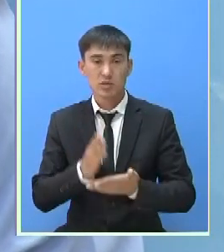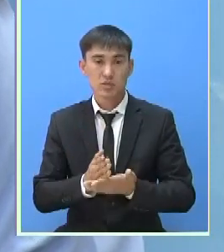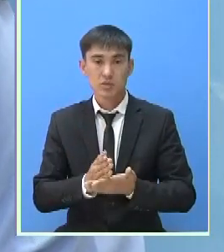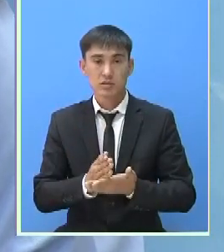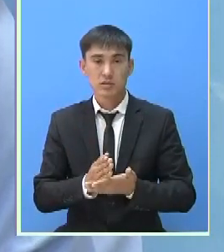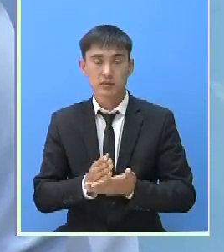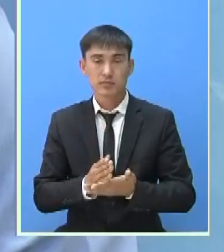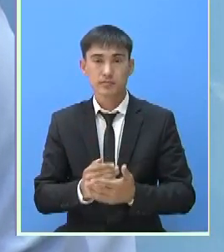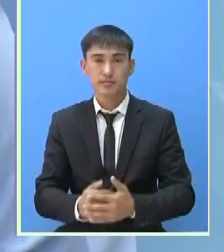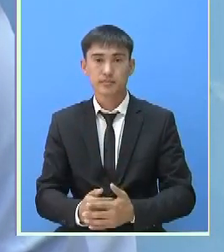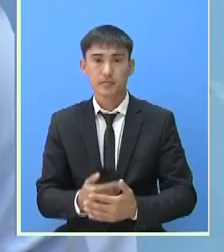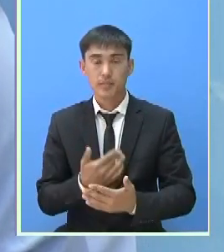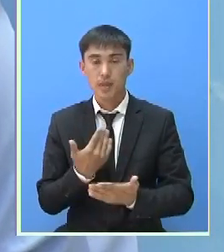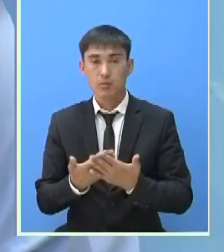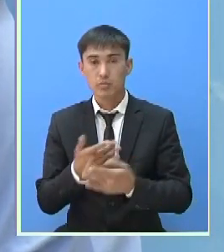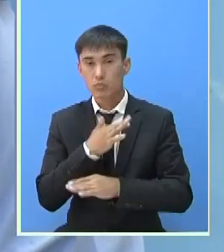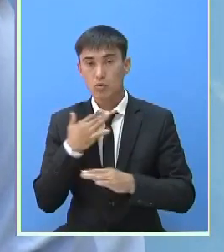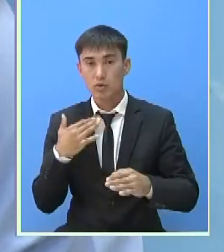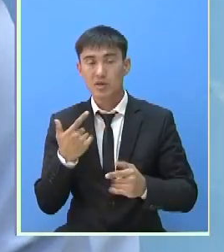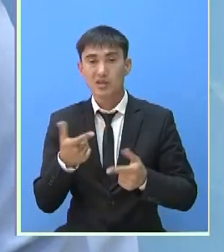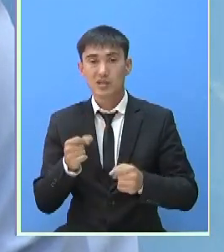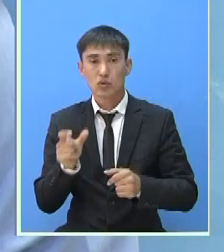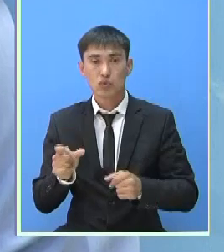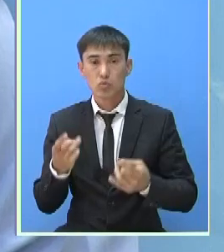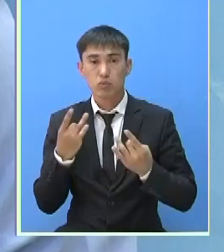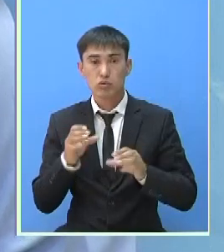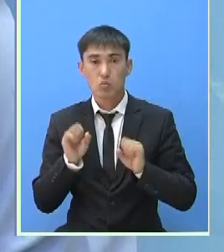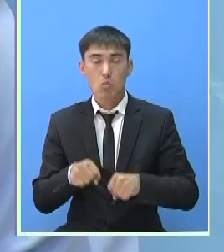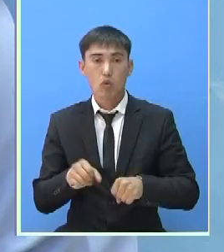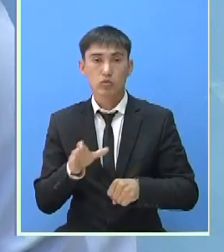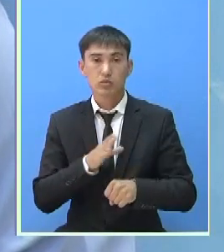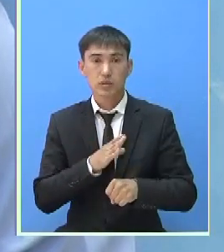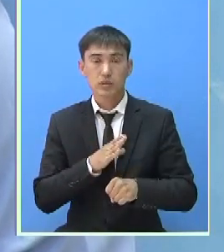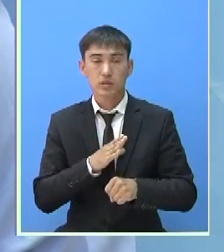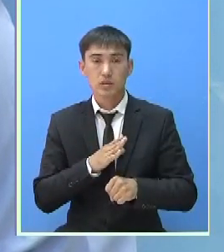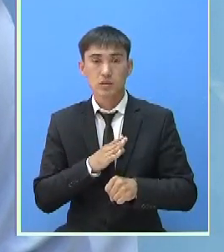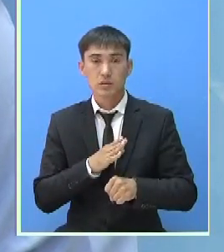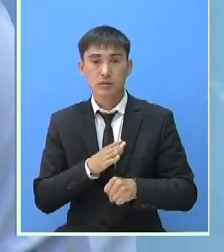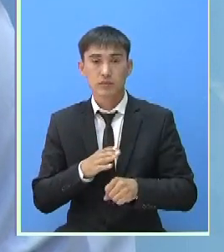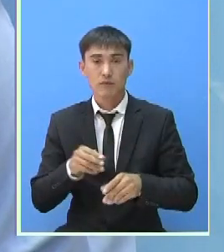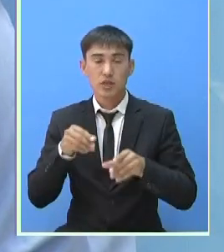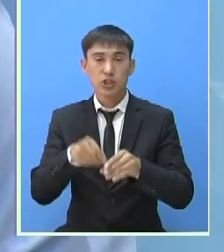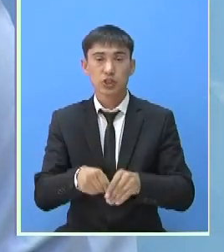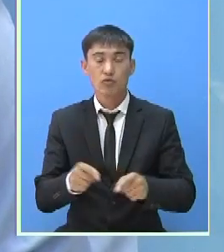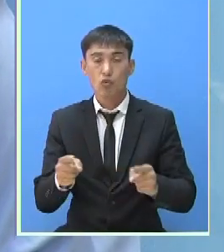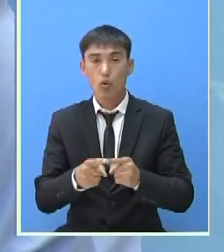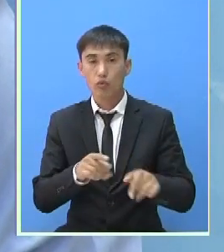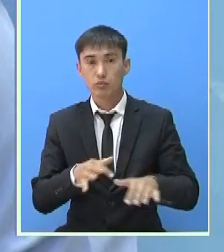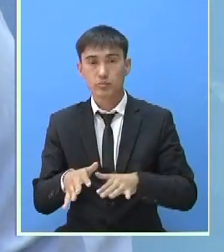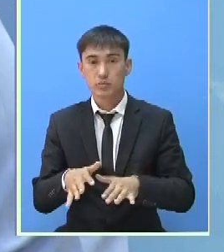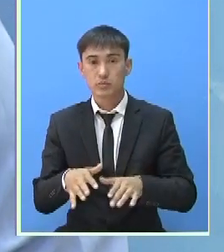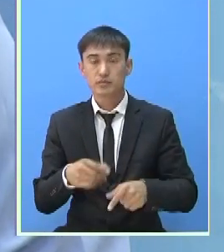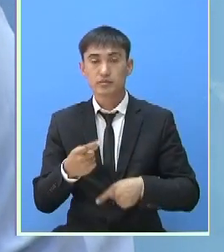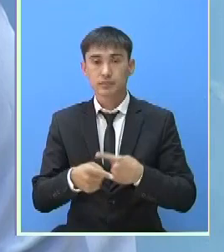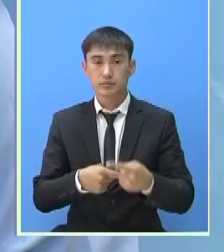нас, примеров много, где люди просто так могут быть вовлечены в орбиту уголовного преследования. и оббивать